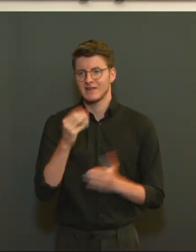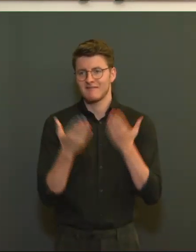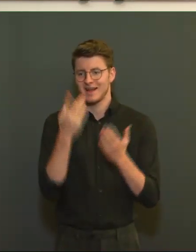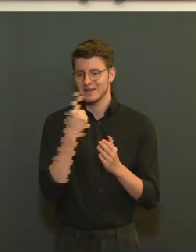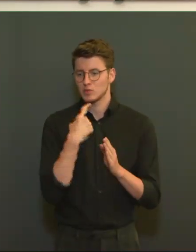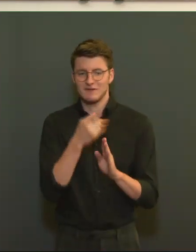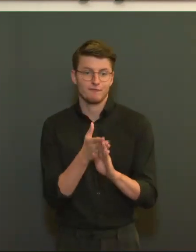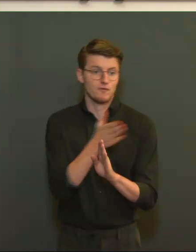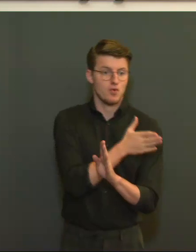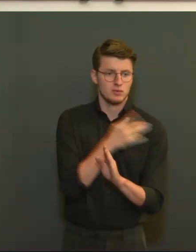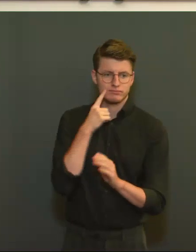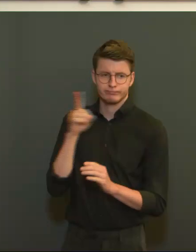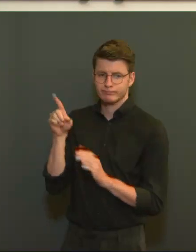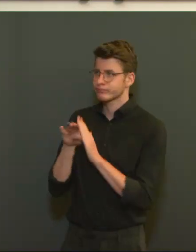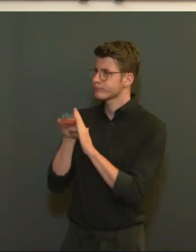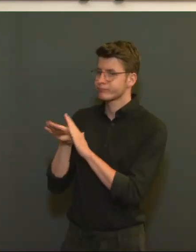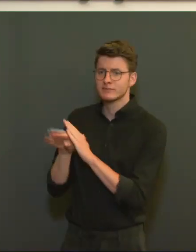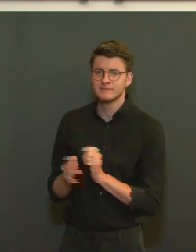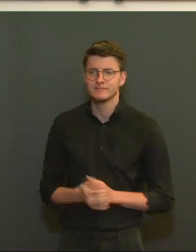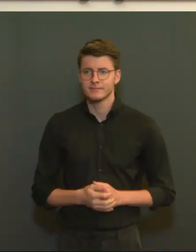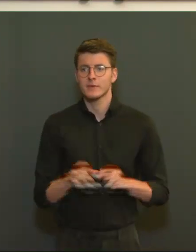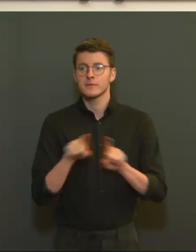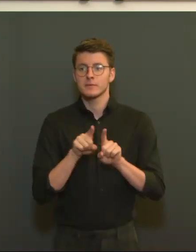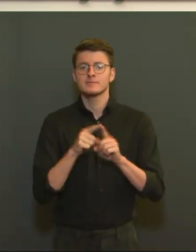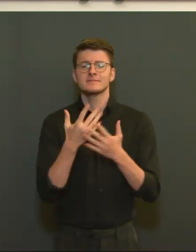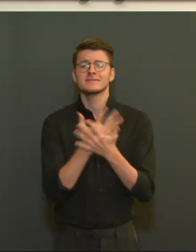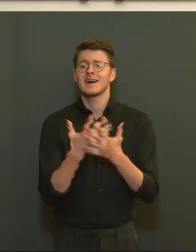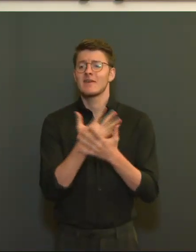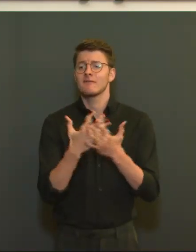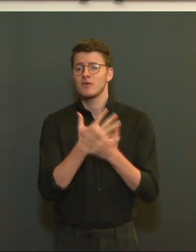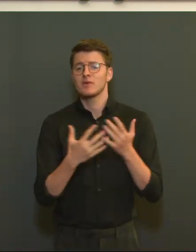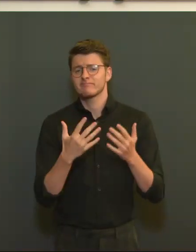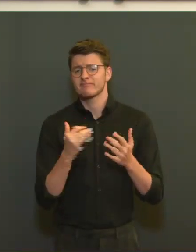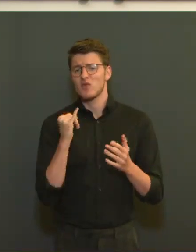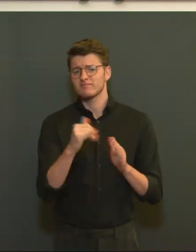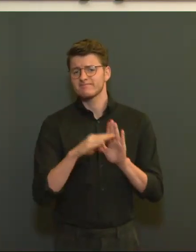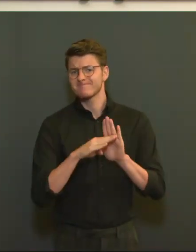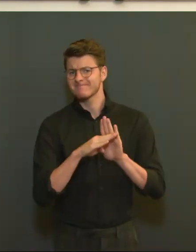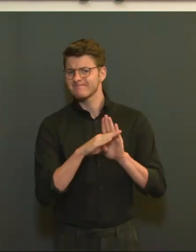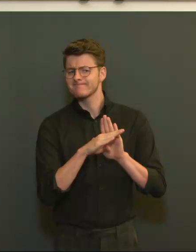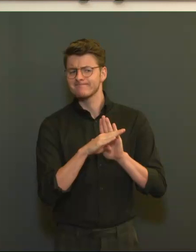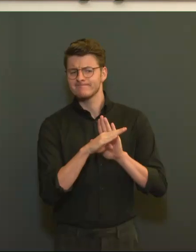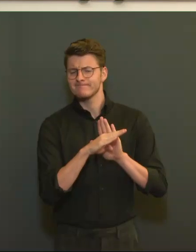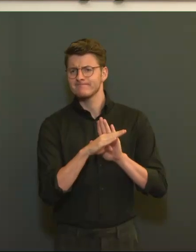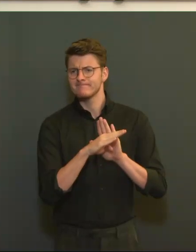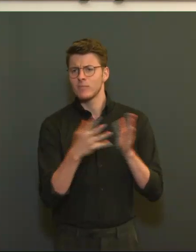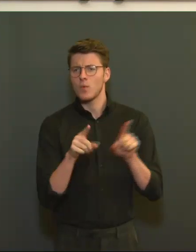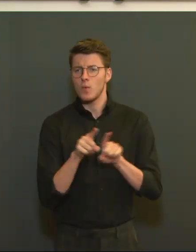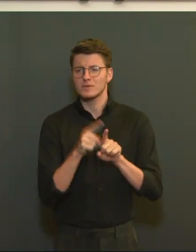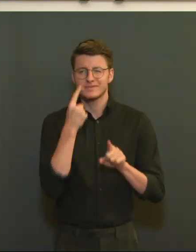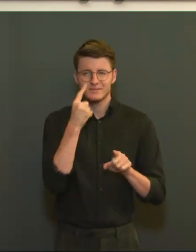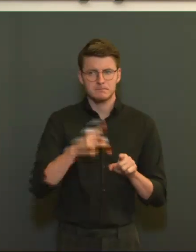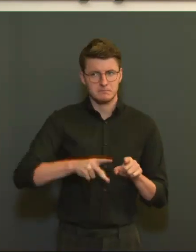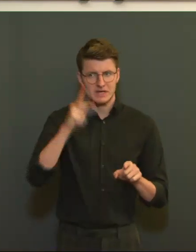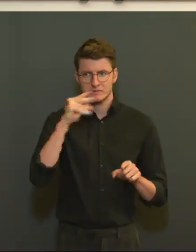week daarvoor. De cijfers blijven dus in stijgende lijn en we zien zelfs een kleine versnelling in deze